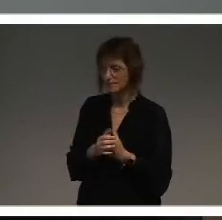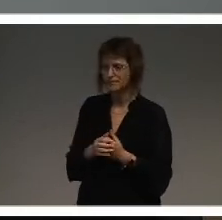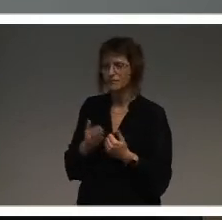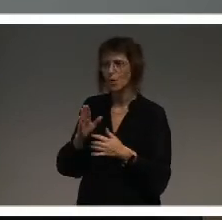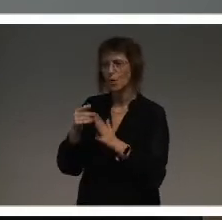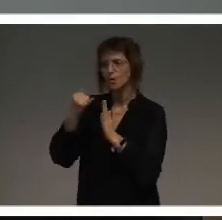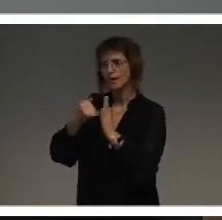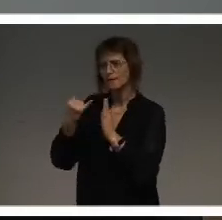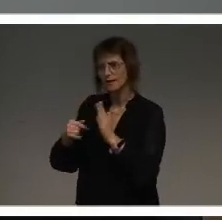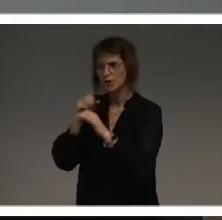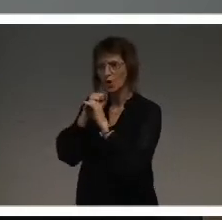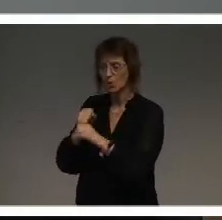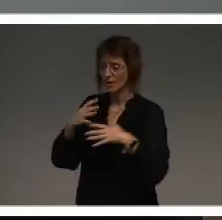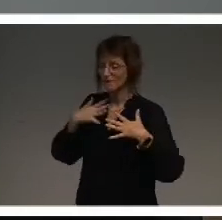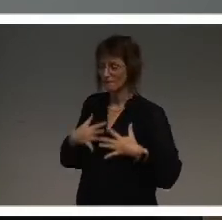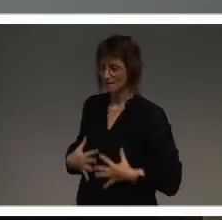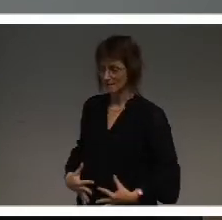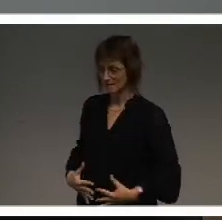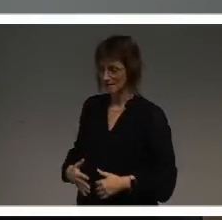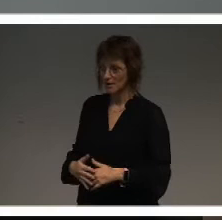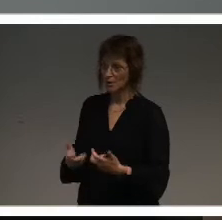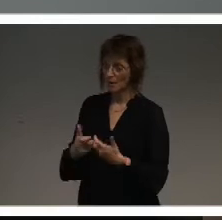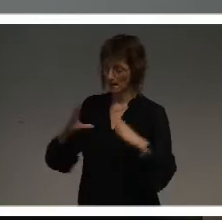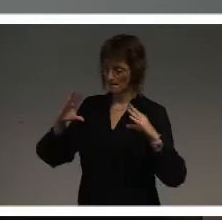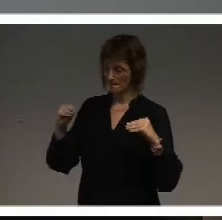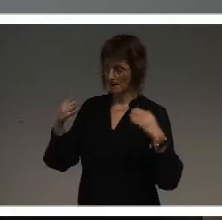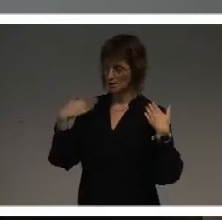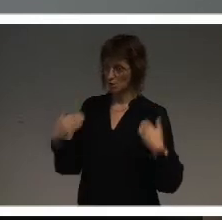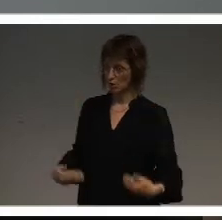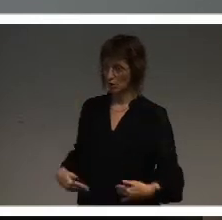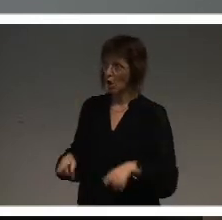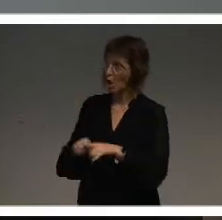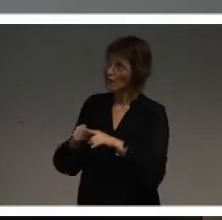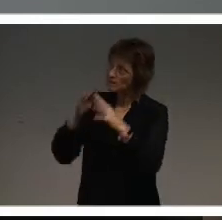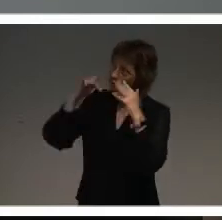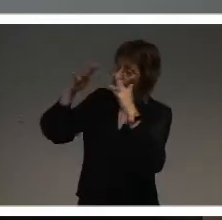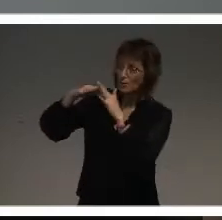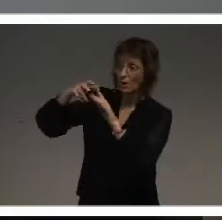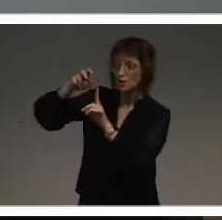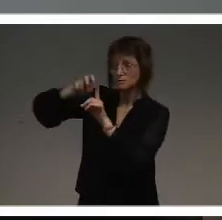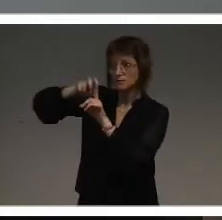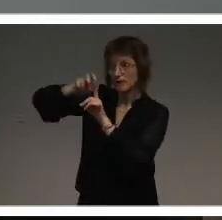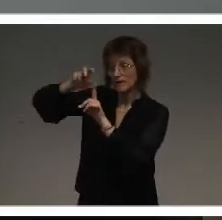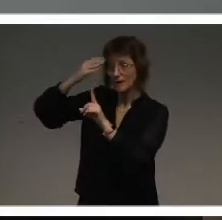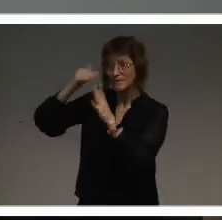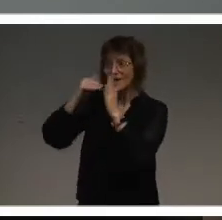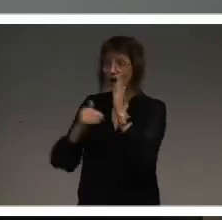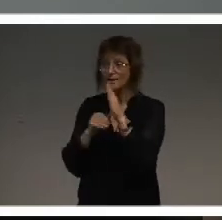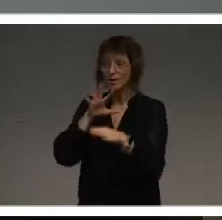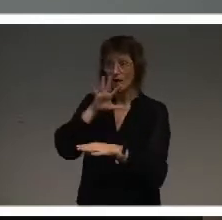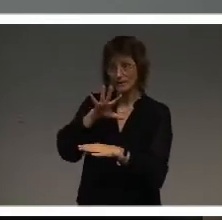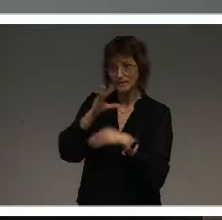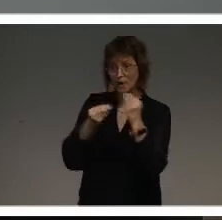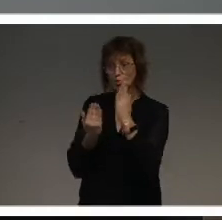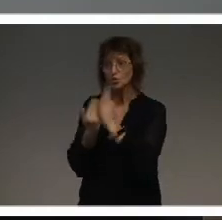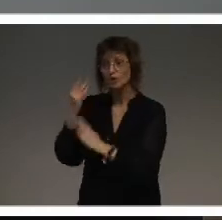indicateurs, des contraintes donc physiques, donc à la fois posturales, des nuisances thermiques, avec des températures inférieures à 5 degrés ou supérieures à 30